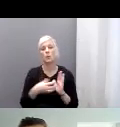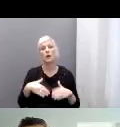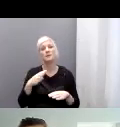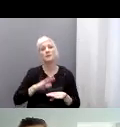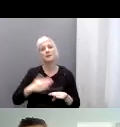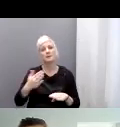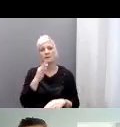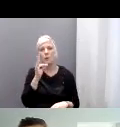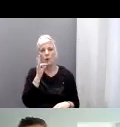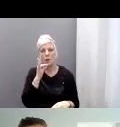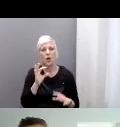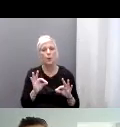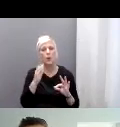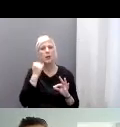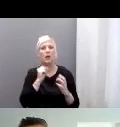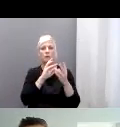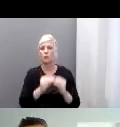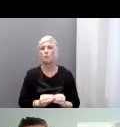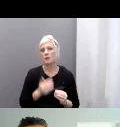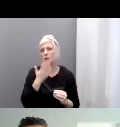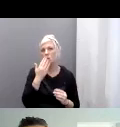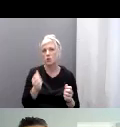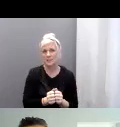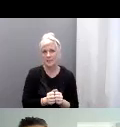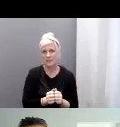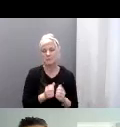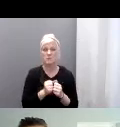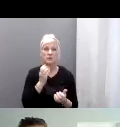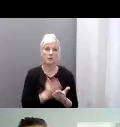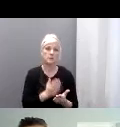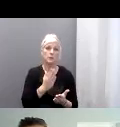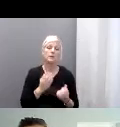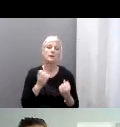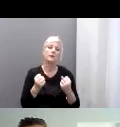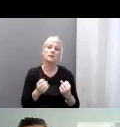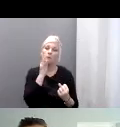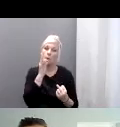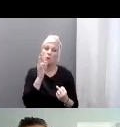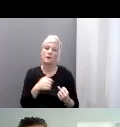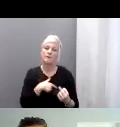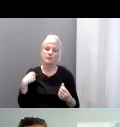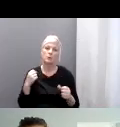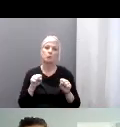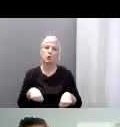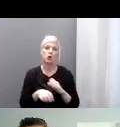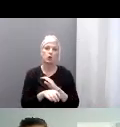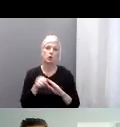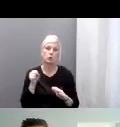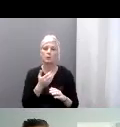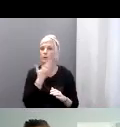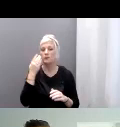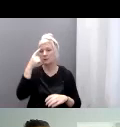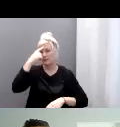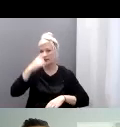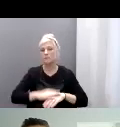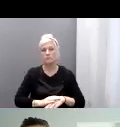hur man ska kunna göra det på ett bra sätt. Men det är absolut en viktig fråga som vi inte har tänkt på, men som vi tar med